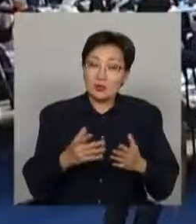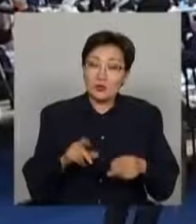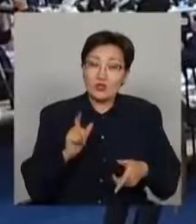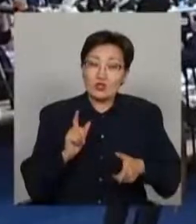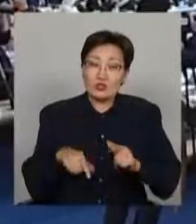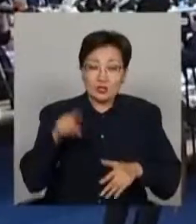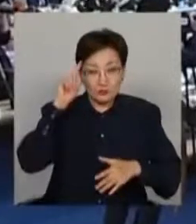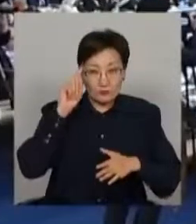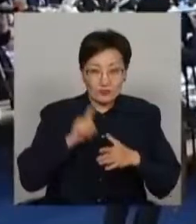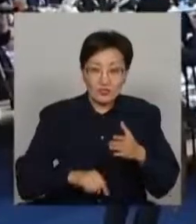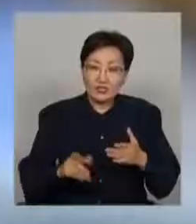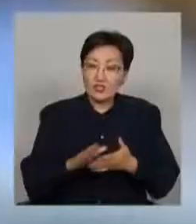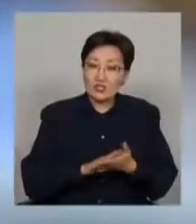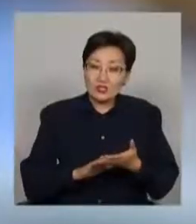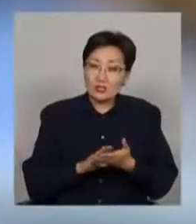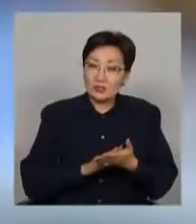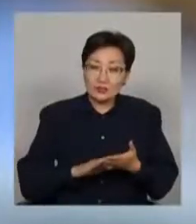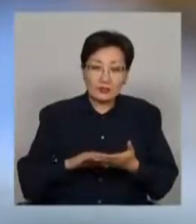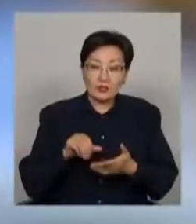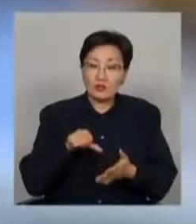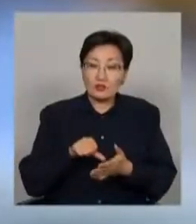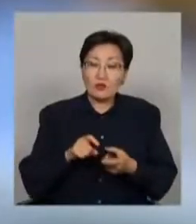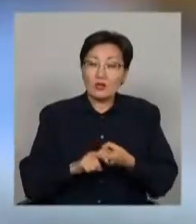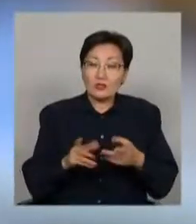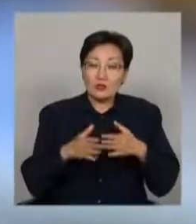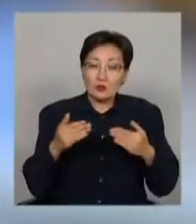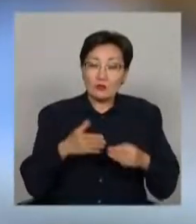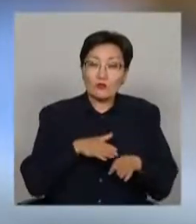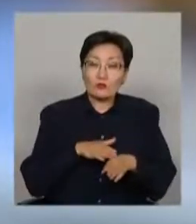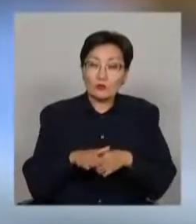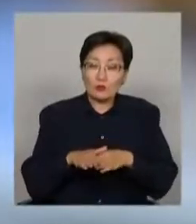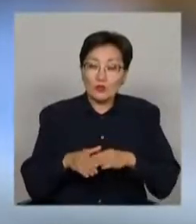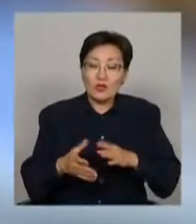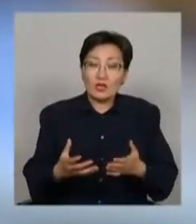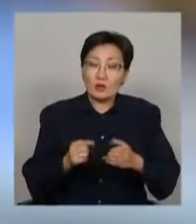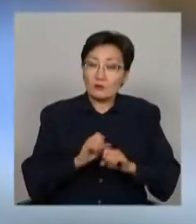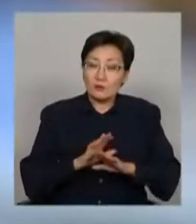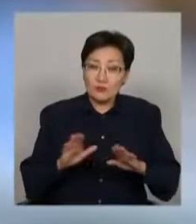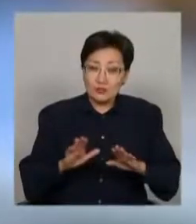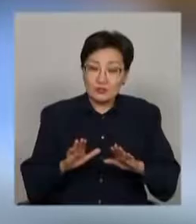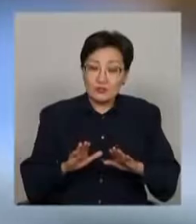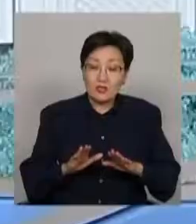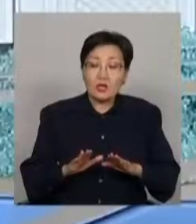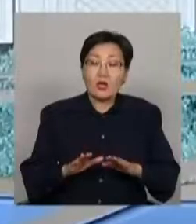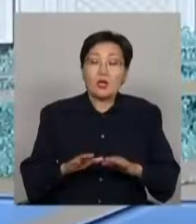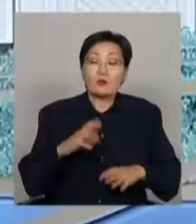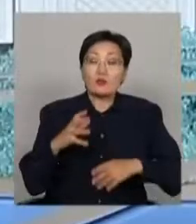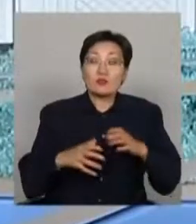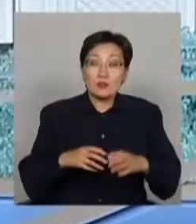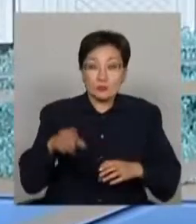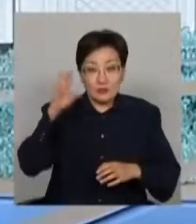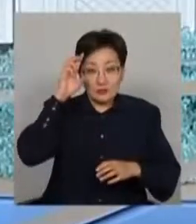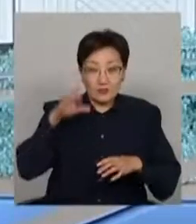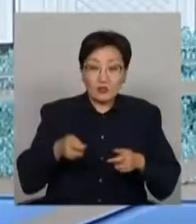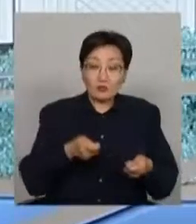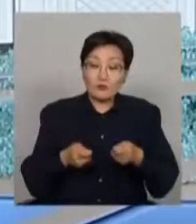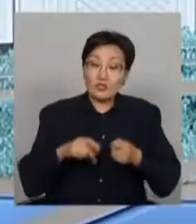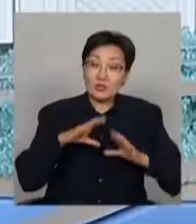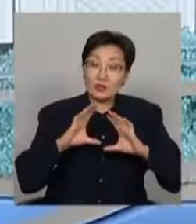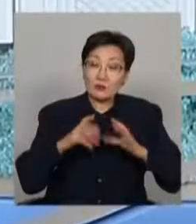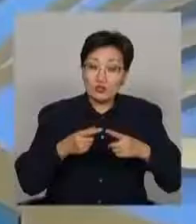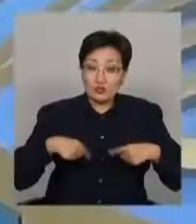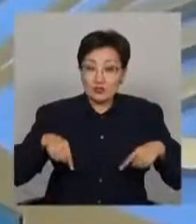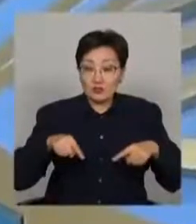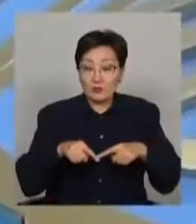дінге ешқандай қатысы жоқ. Оларды түбегейлі қабылдамау керек деп жазылған. Дін басшылары әлем елдерінің үкіметі мен халықаралық